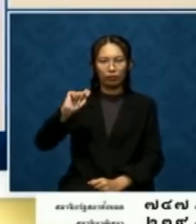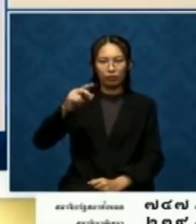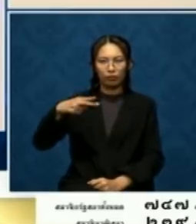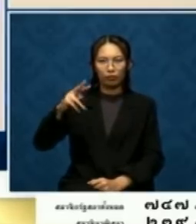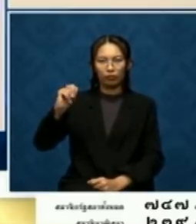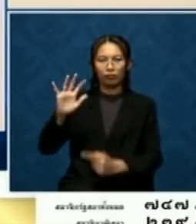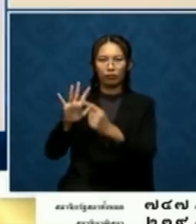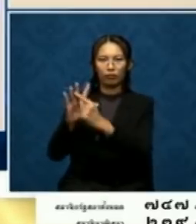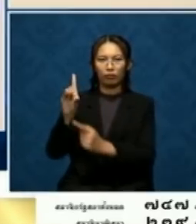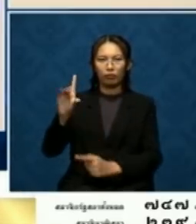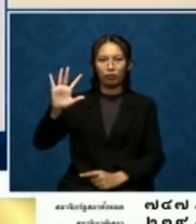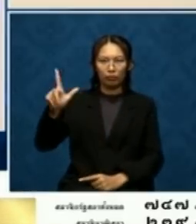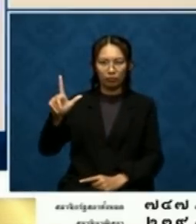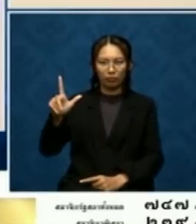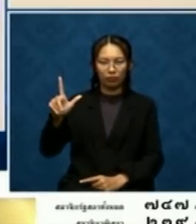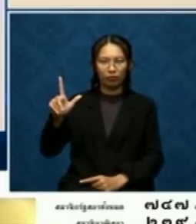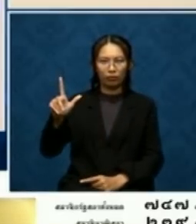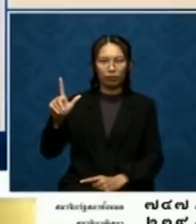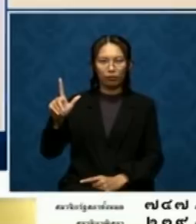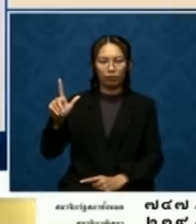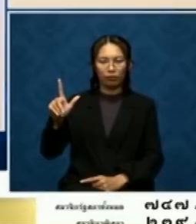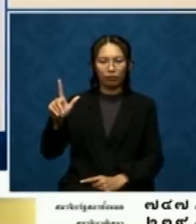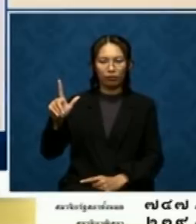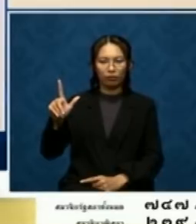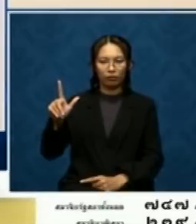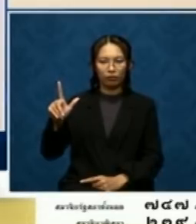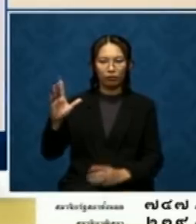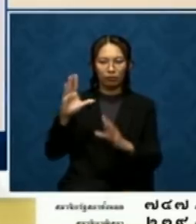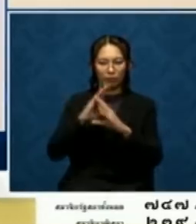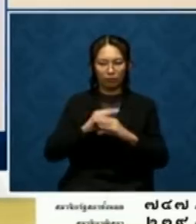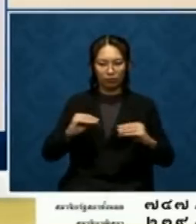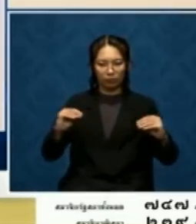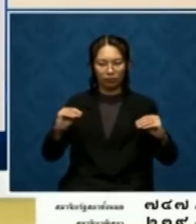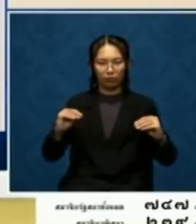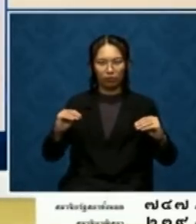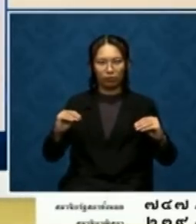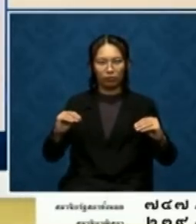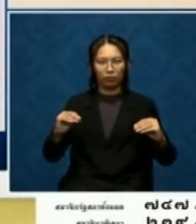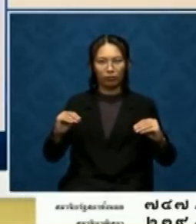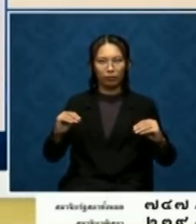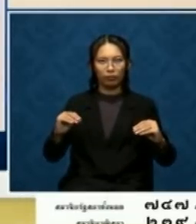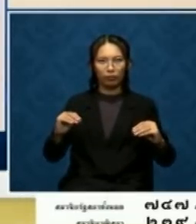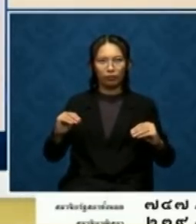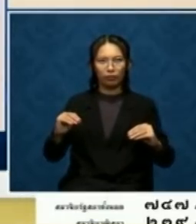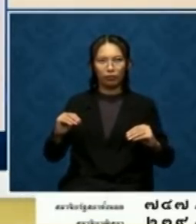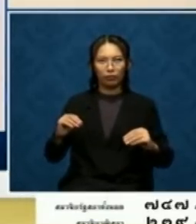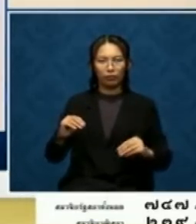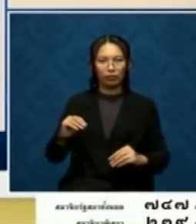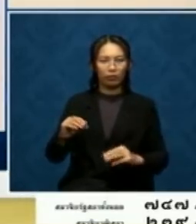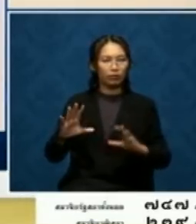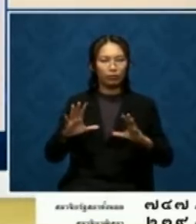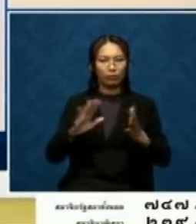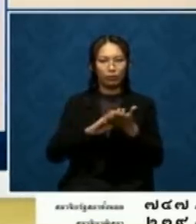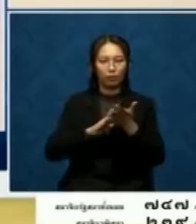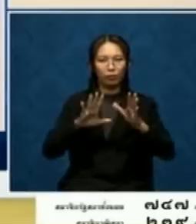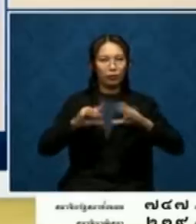อลเล็ต ครับ 10,000 บาทใช่ไหมคะแล้วก็อีกหลายนโยบายอะไรเรื่องของปรับค่าแรงขั้นต่ำ เหล่านี้ เงินเดือน 25,000 บ